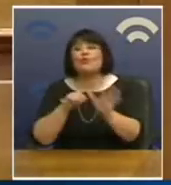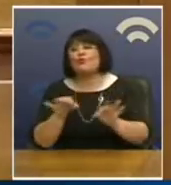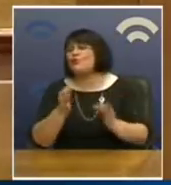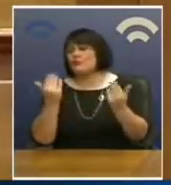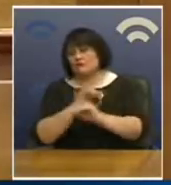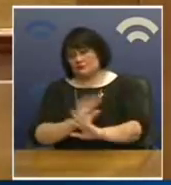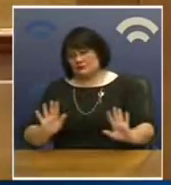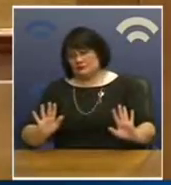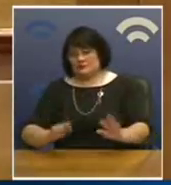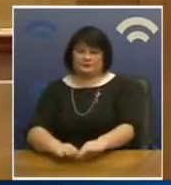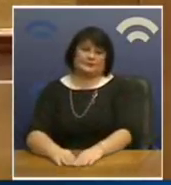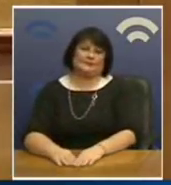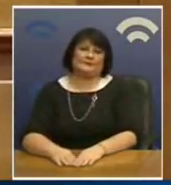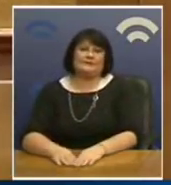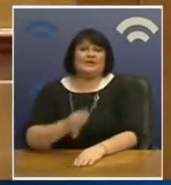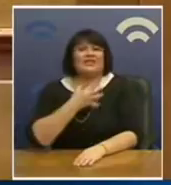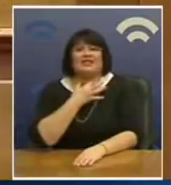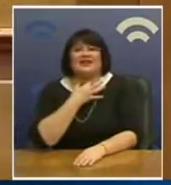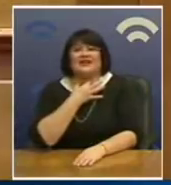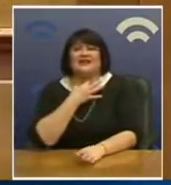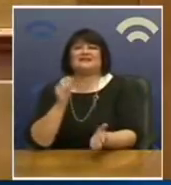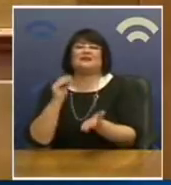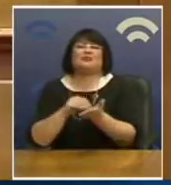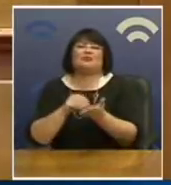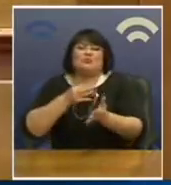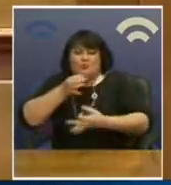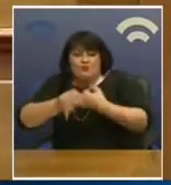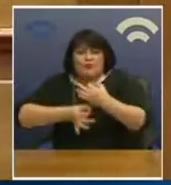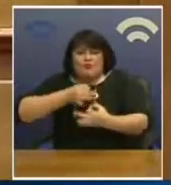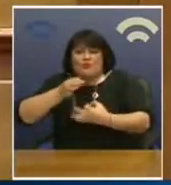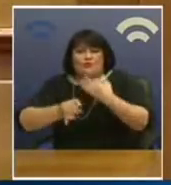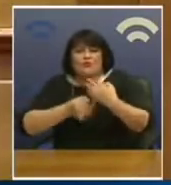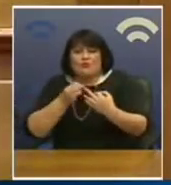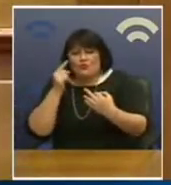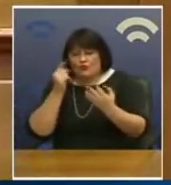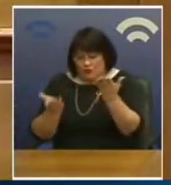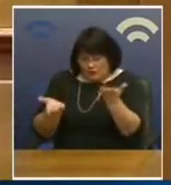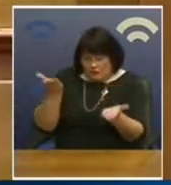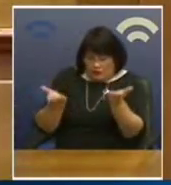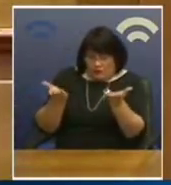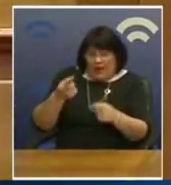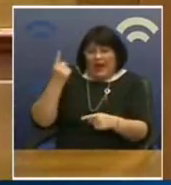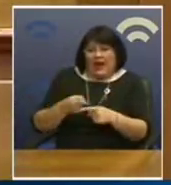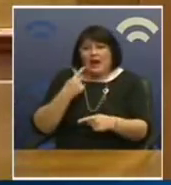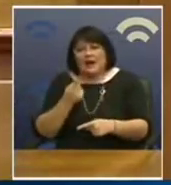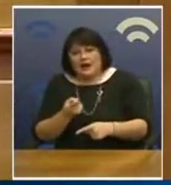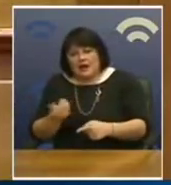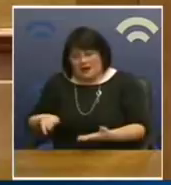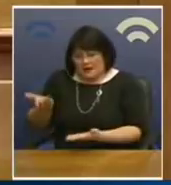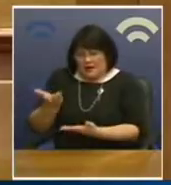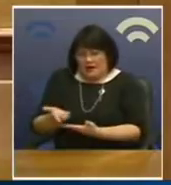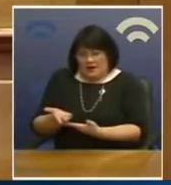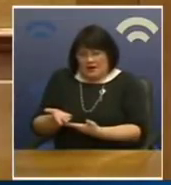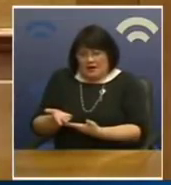χρειάζεται να πω πολλά για να το αποδείξω αυτό. Μια απλή σύγκριση της πρότασης που κατέθεσε η